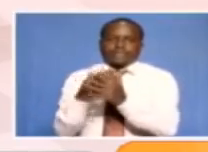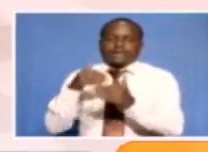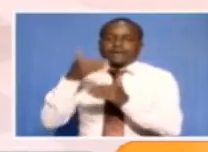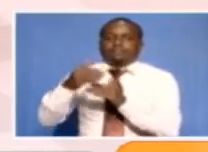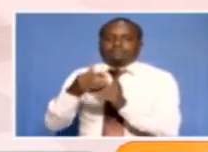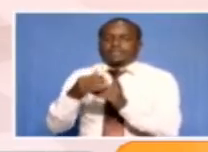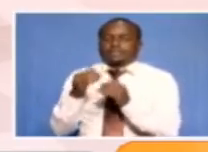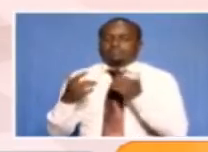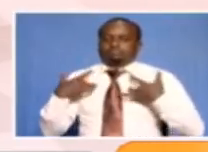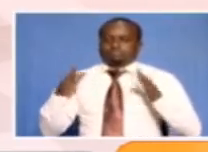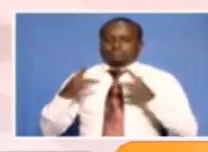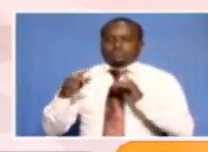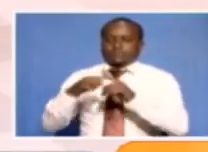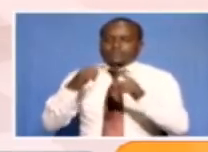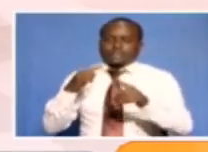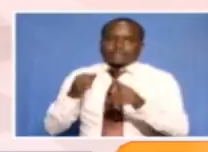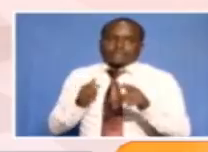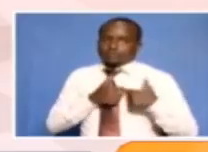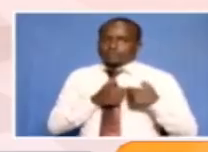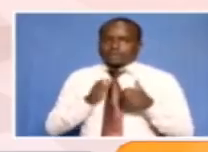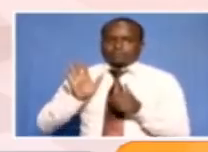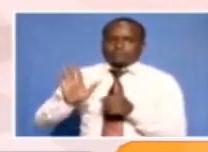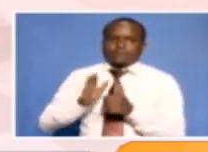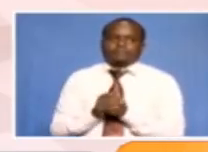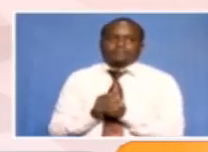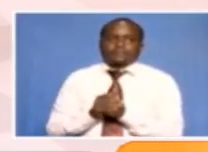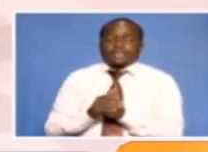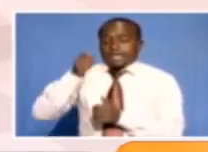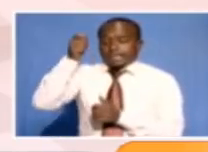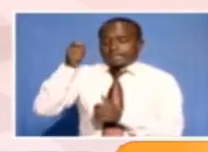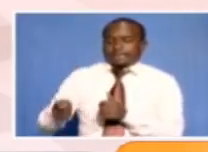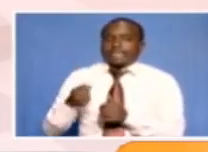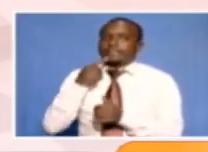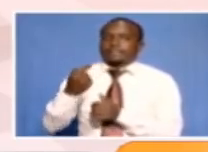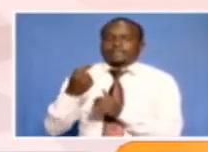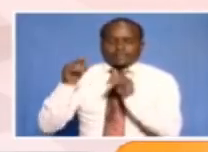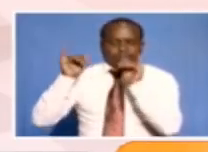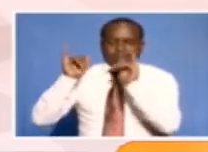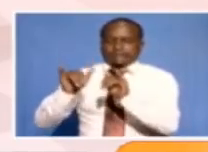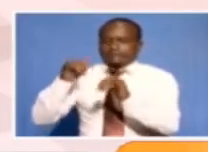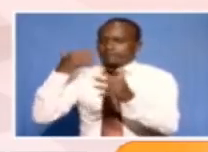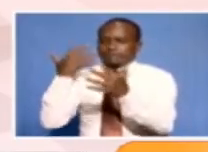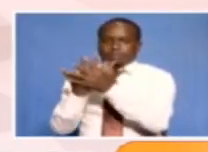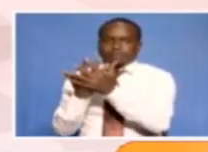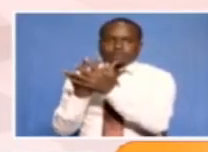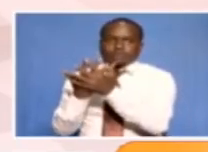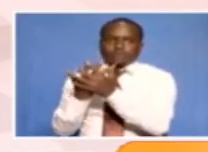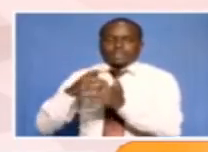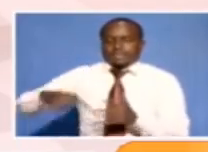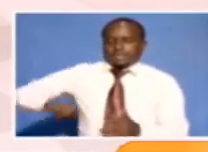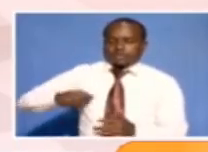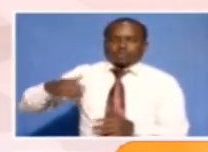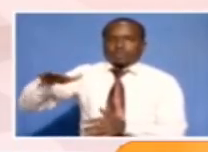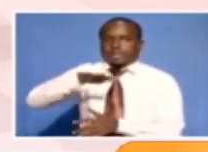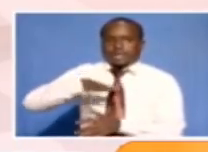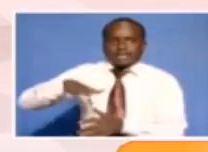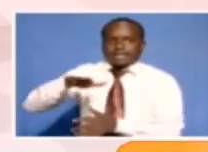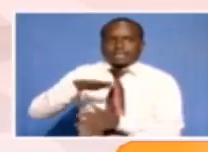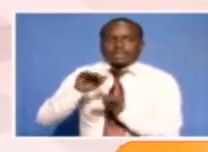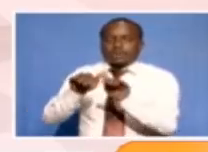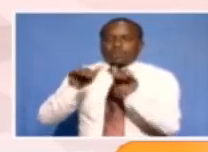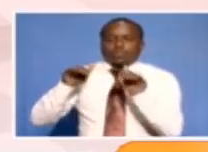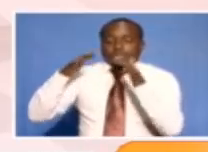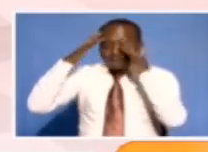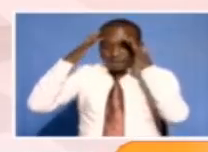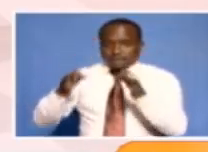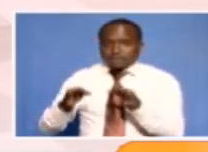Sharon Otieno. Jaji wa Mahakama Kuu Jesse Lesit ameagiza Obado aendelee kuzuiliwa katika gereza la Industrial Area akisubiri uamuzi